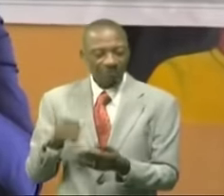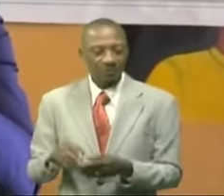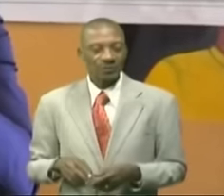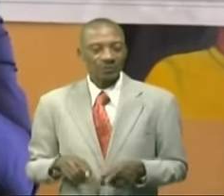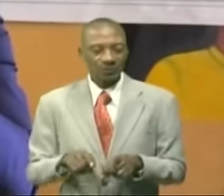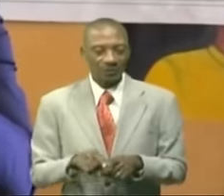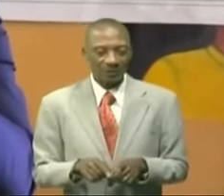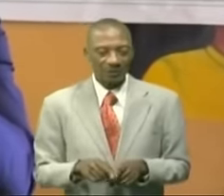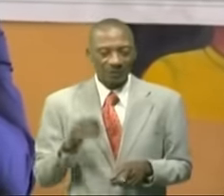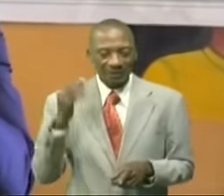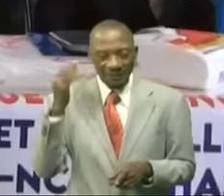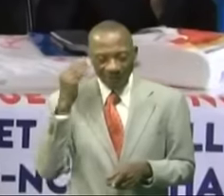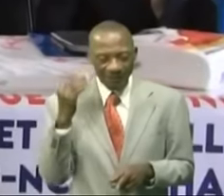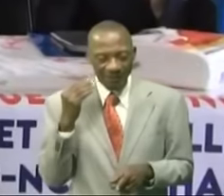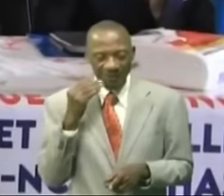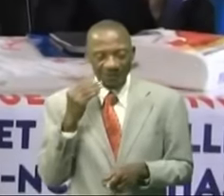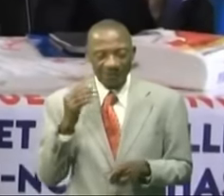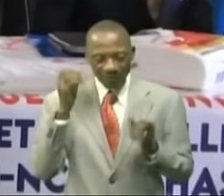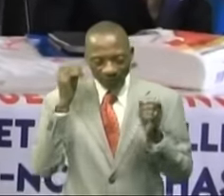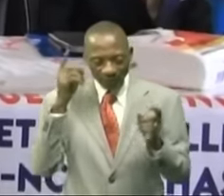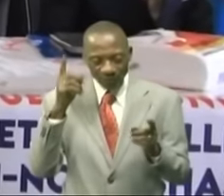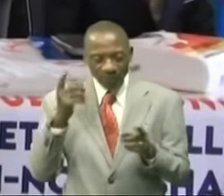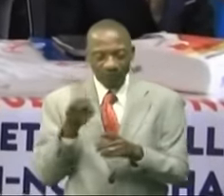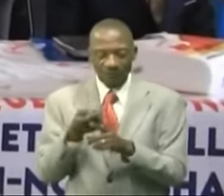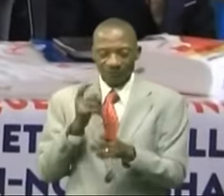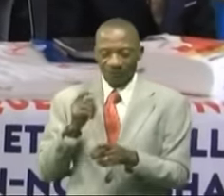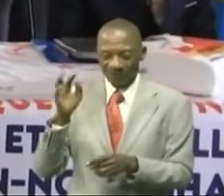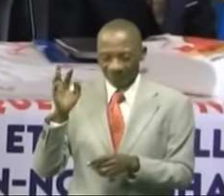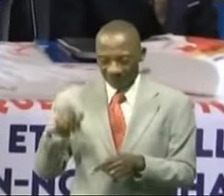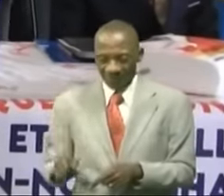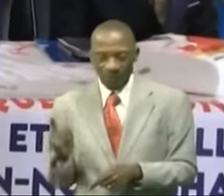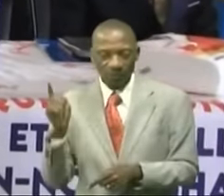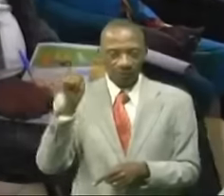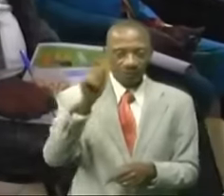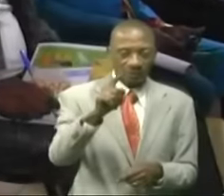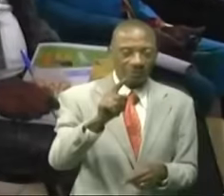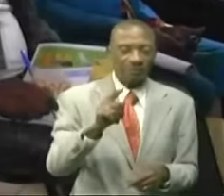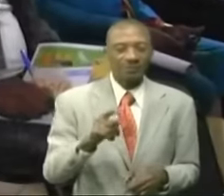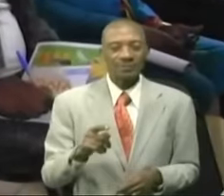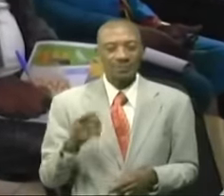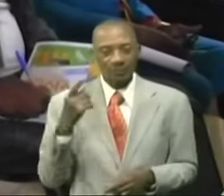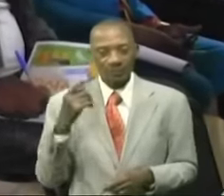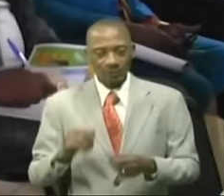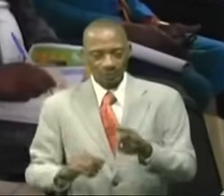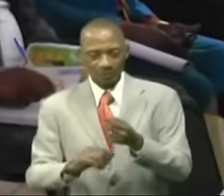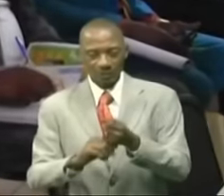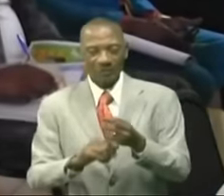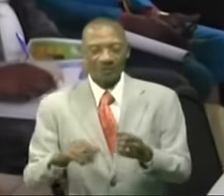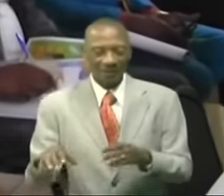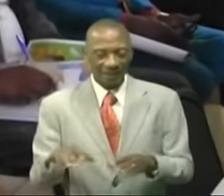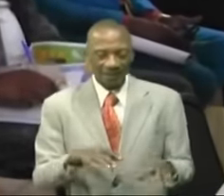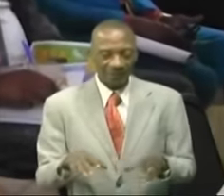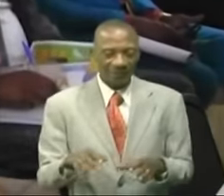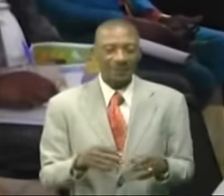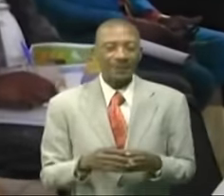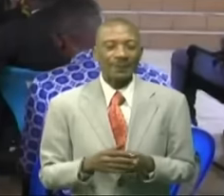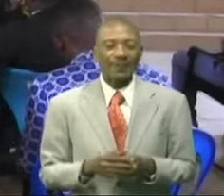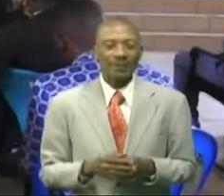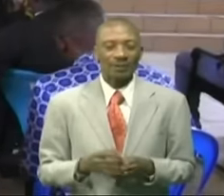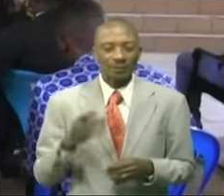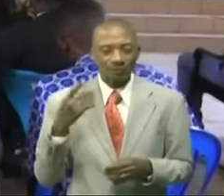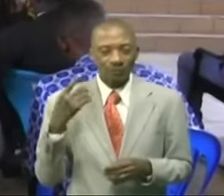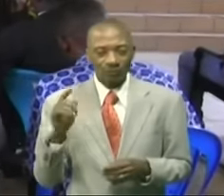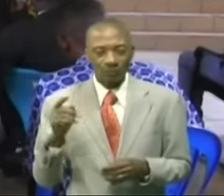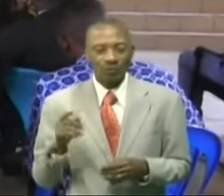Kinshasa, accompagné du prophète de ce district, a clôturé ses activités où il a invité les 8 sous-divisions